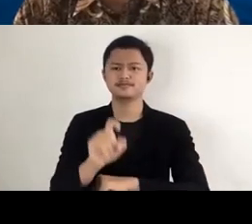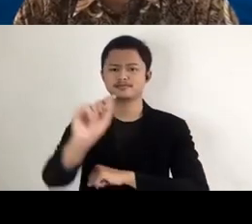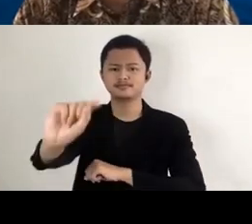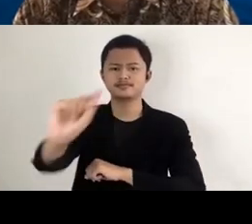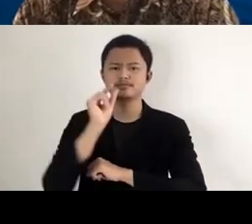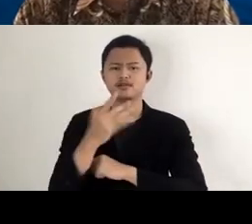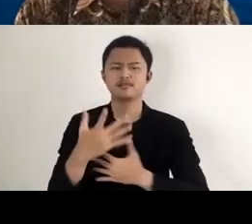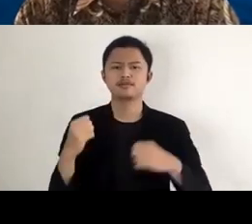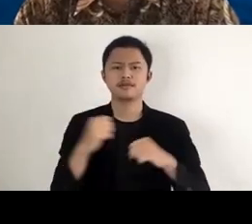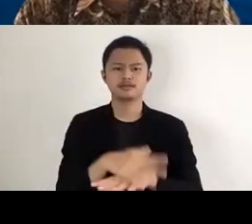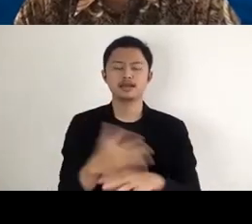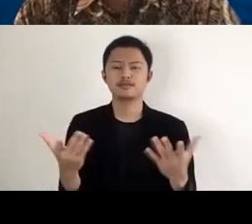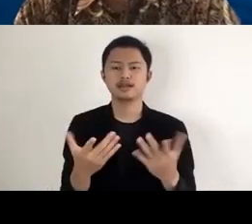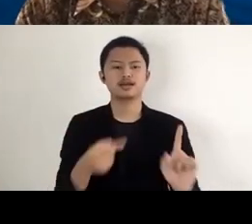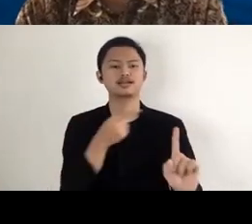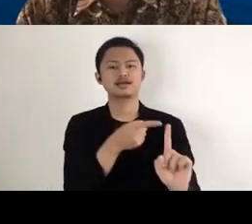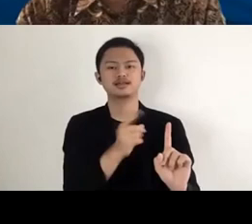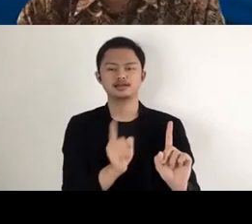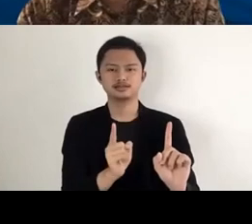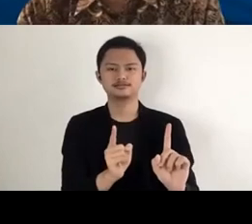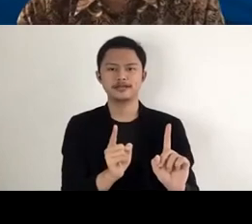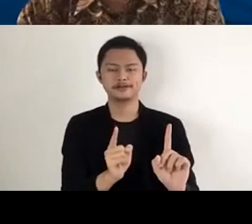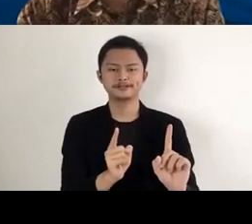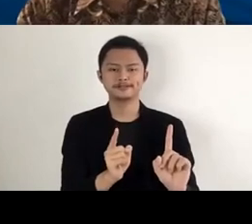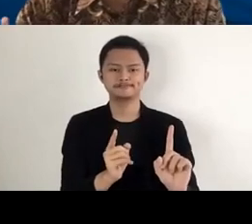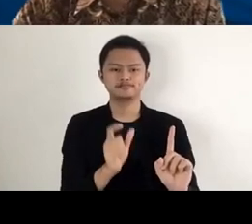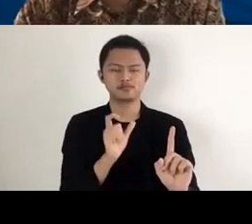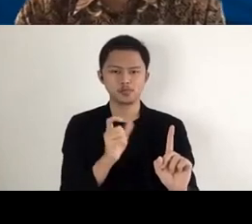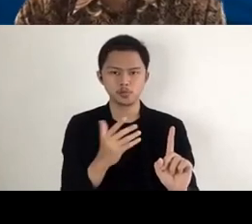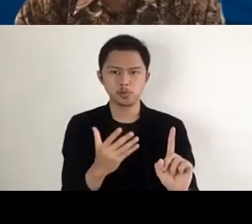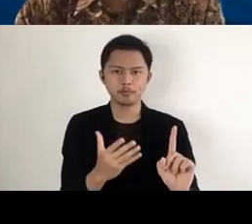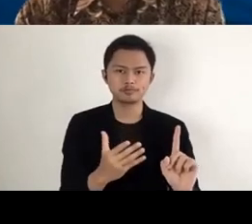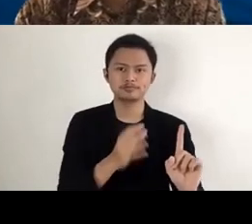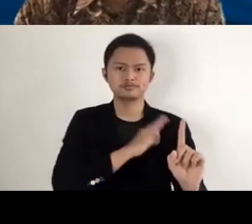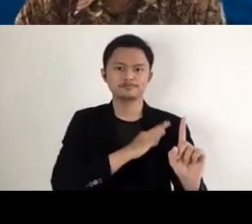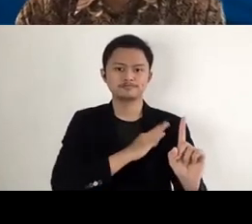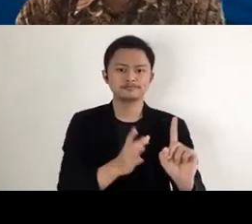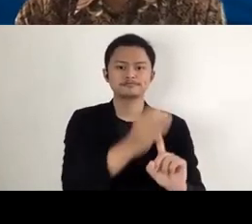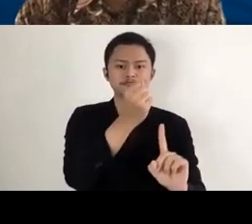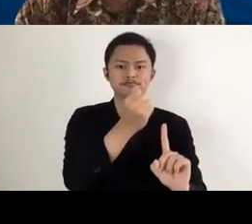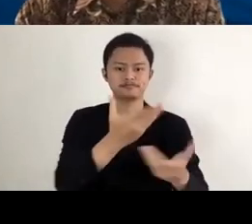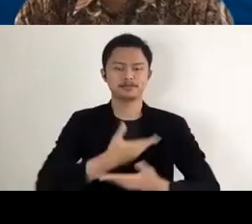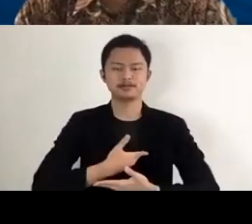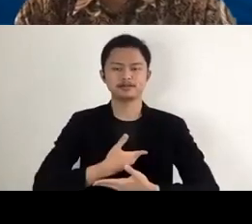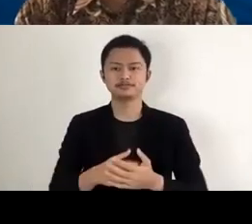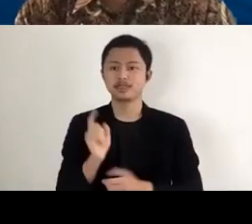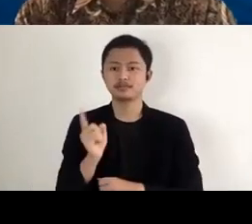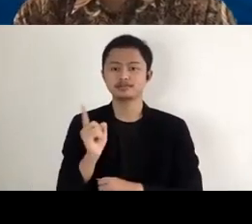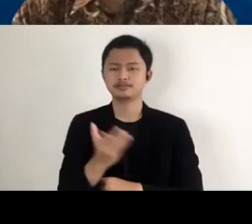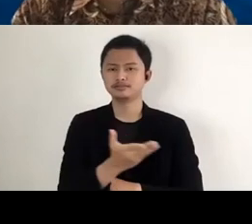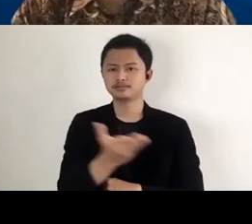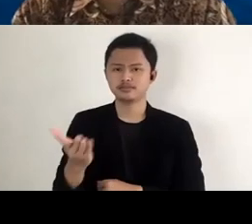diimplementasikan sesuai target oleh penerima manfaat karena kalau mereka